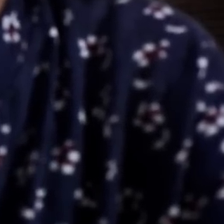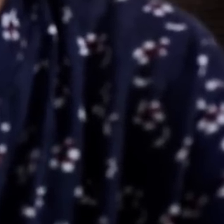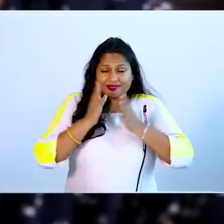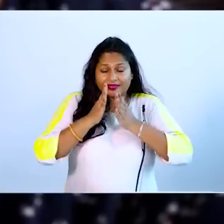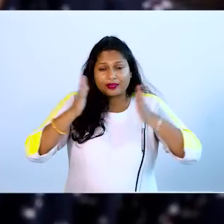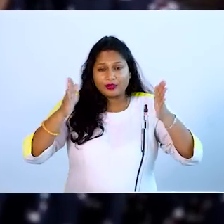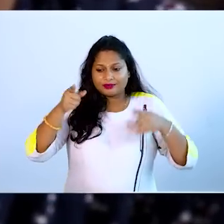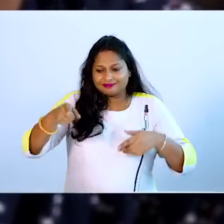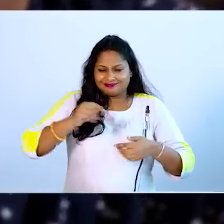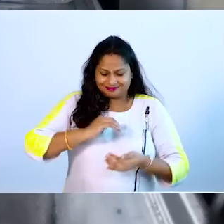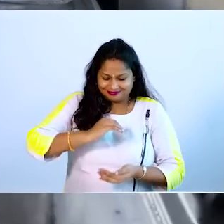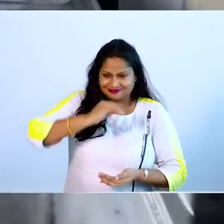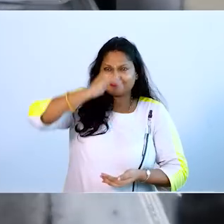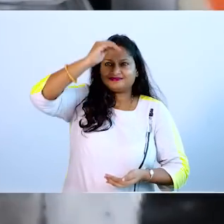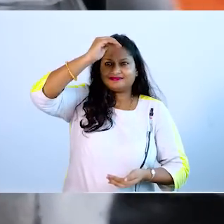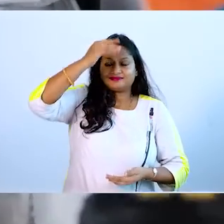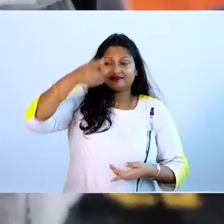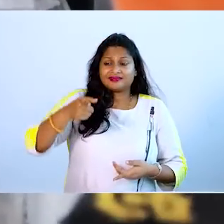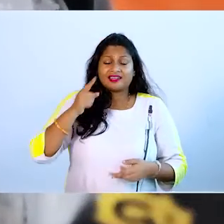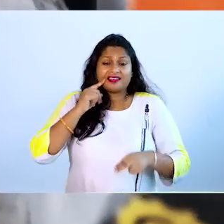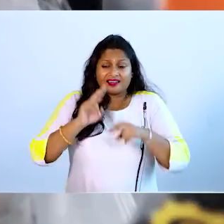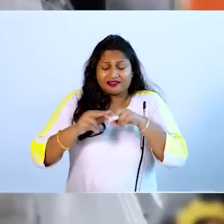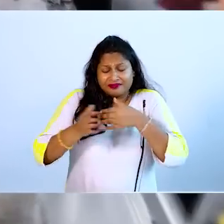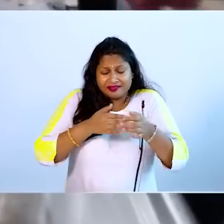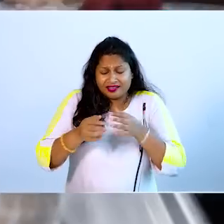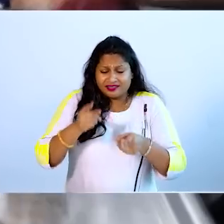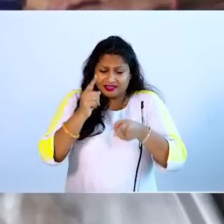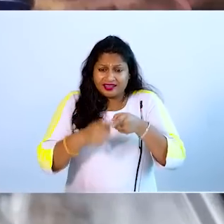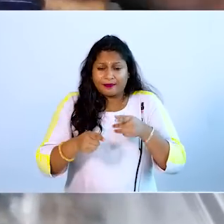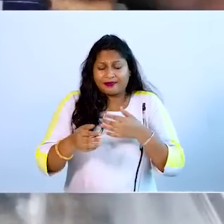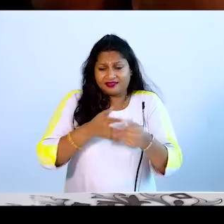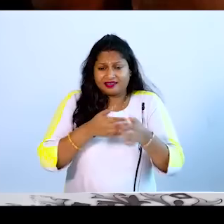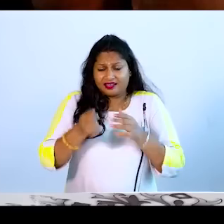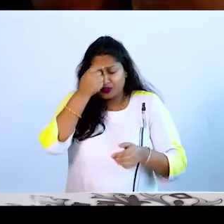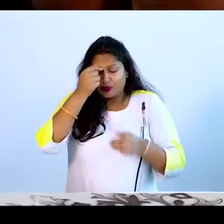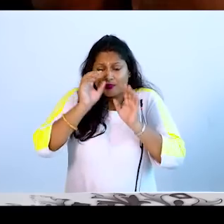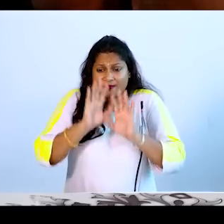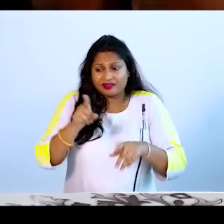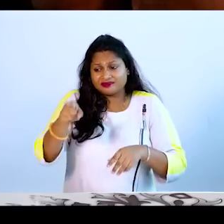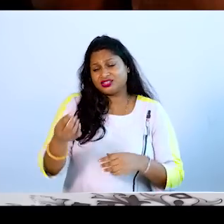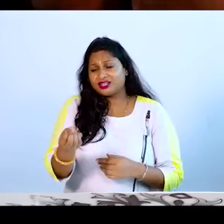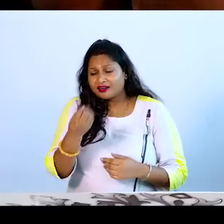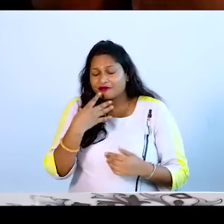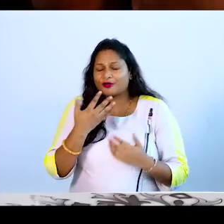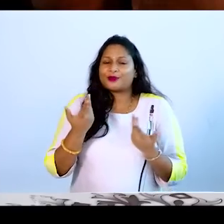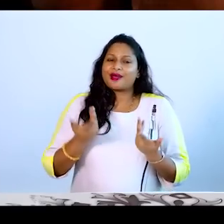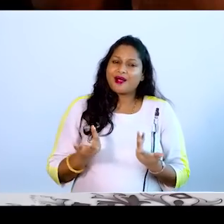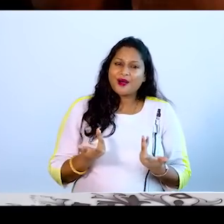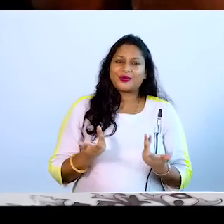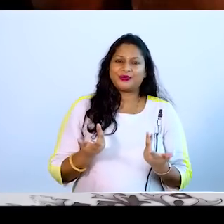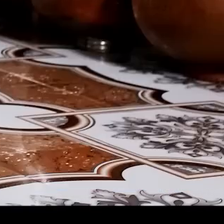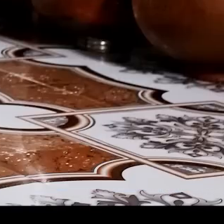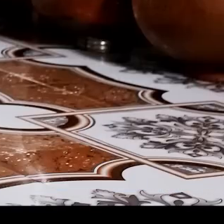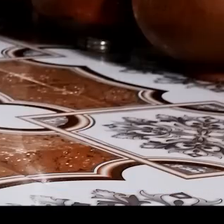ये बड़ी होगी फिर कहीं जाएगी या निकलेगी, लड़की है या कुछ, इसको कोई कुछ कहेगा या कुछ इसको करेगा तो